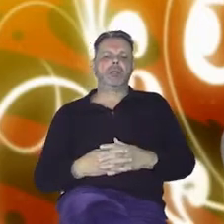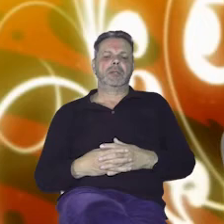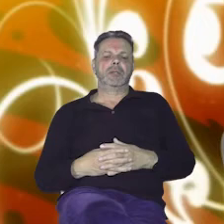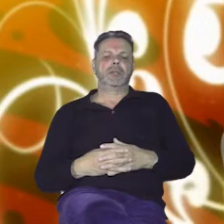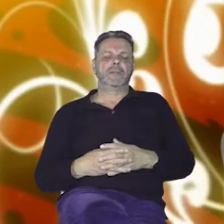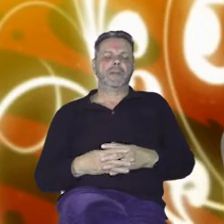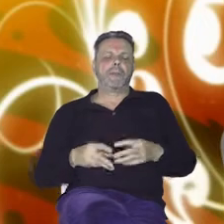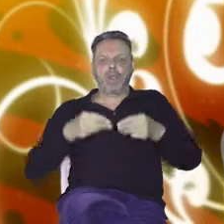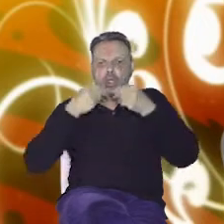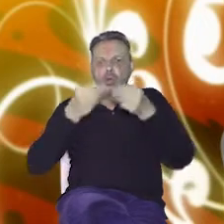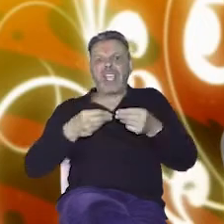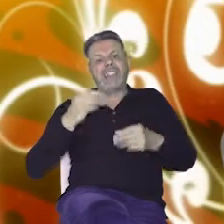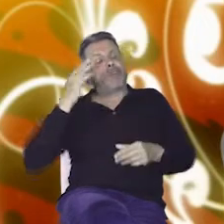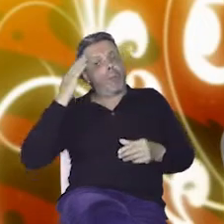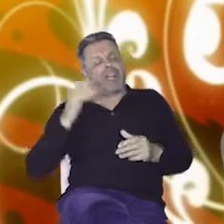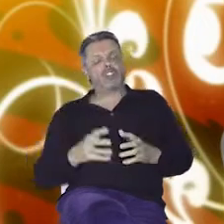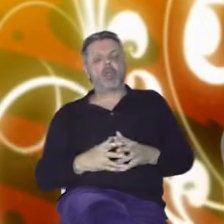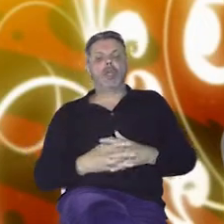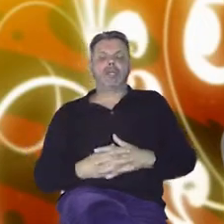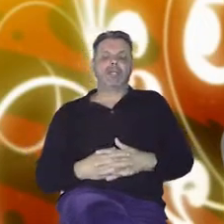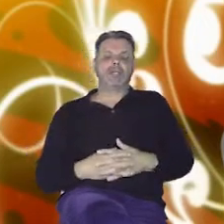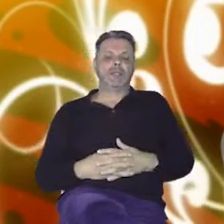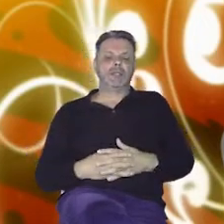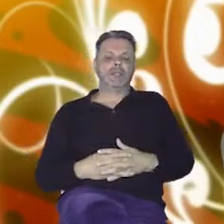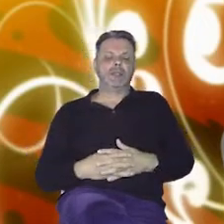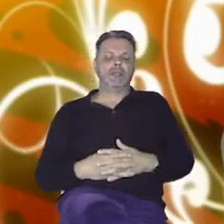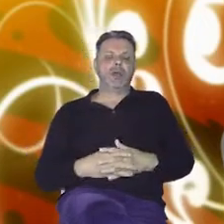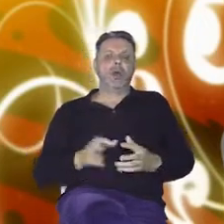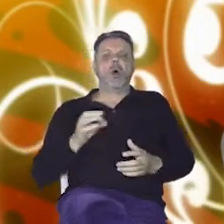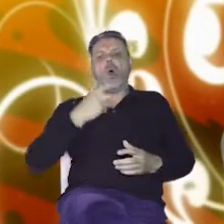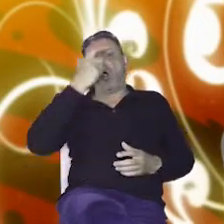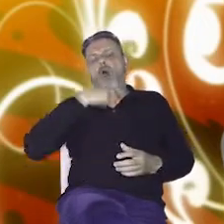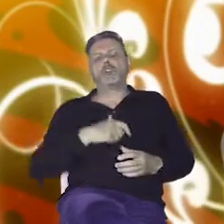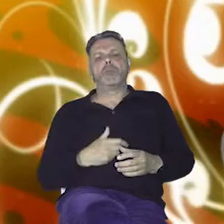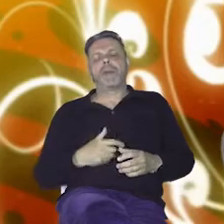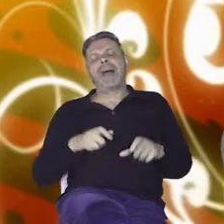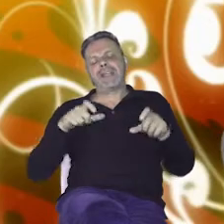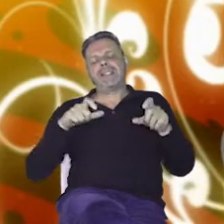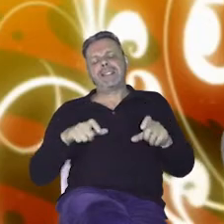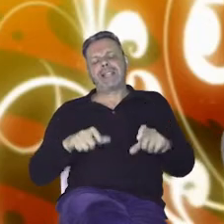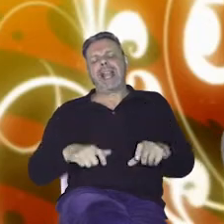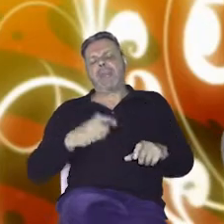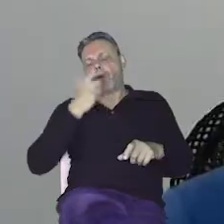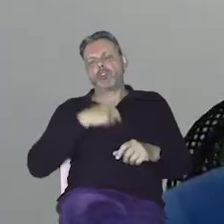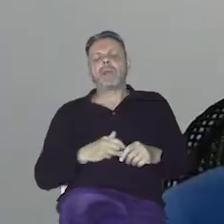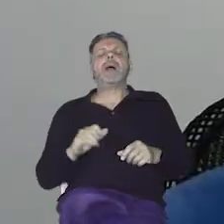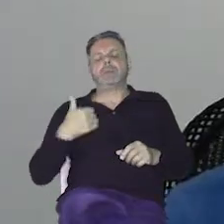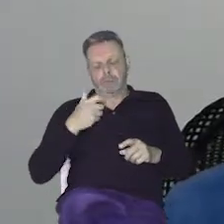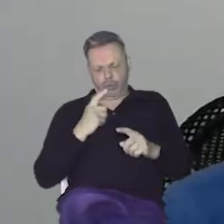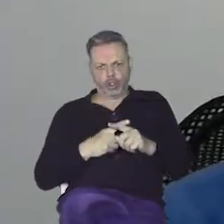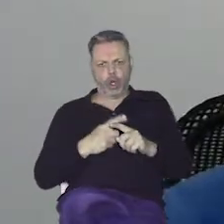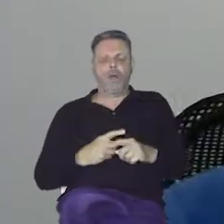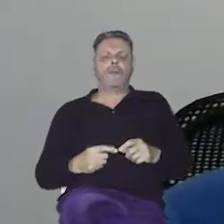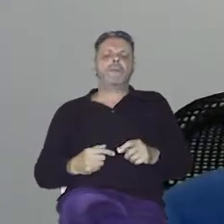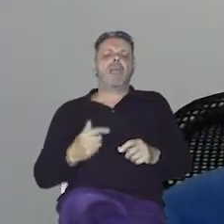sugestivnog, brižnog ili kako god hoćemo, brige o osobama starije dobi? Apsolutno da, apsolutno da.